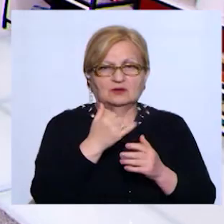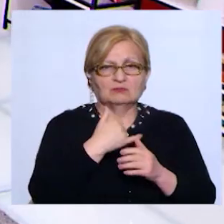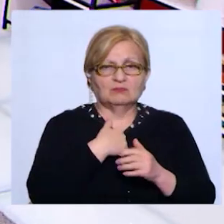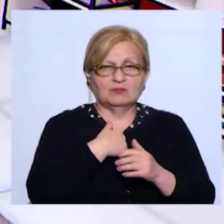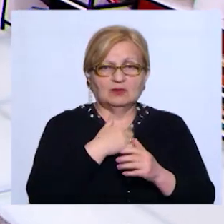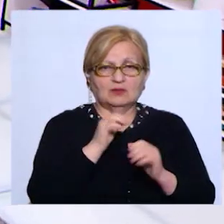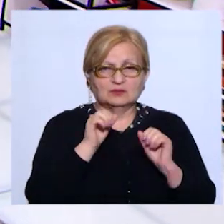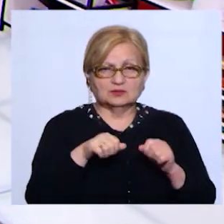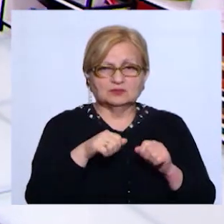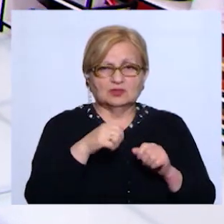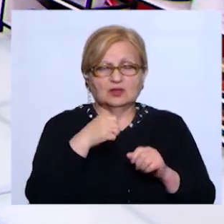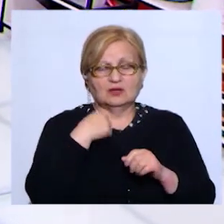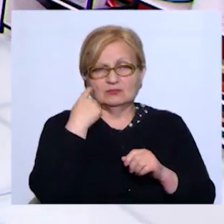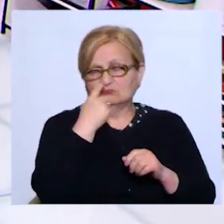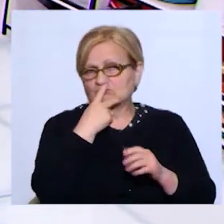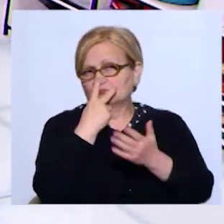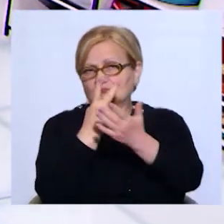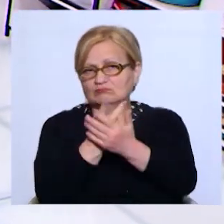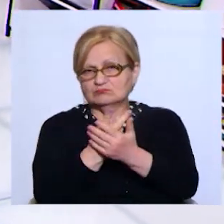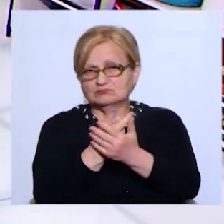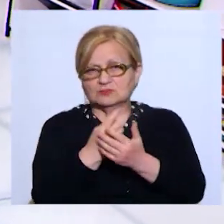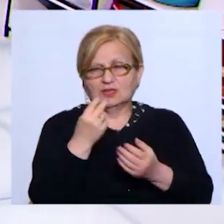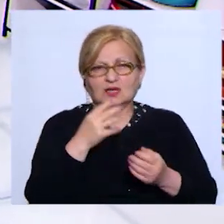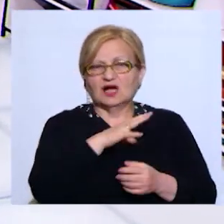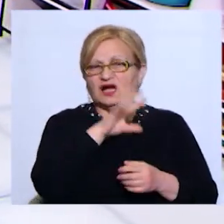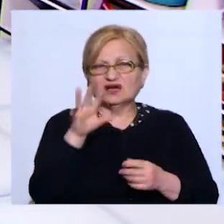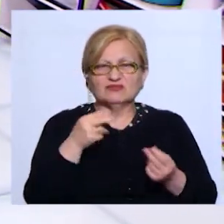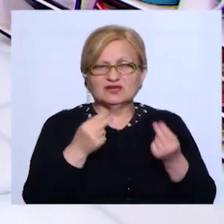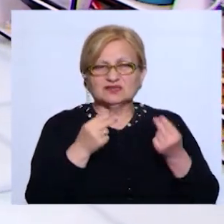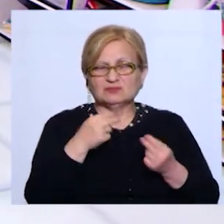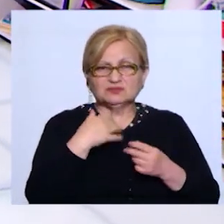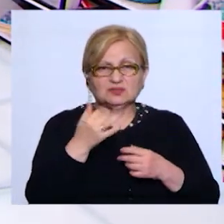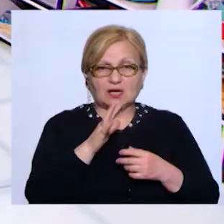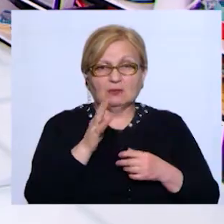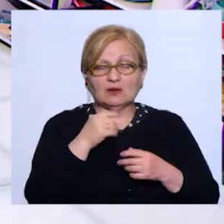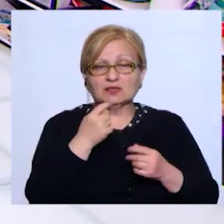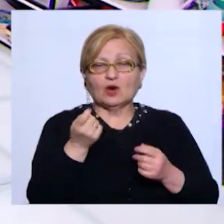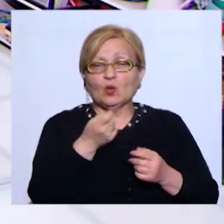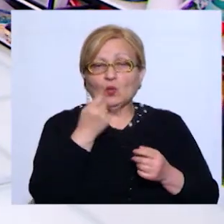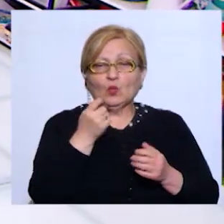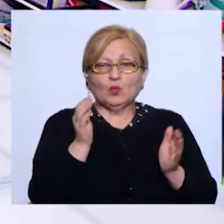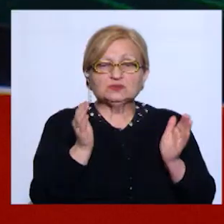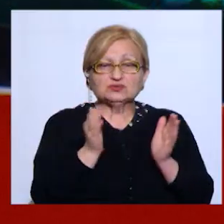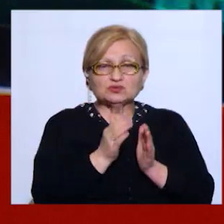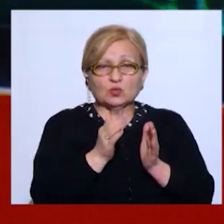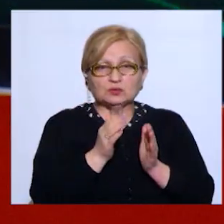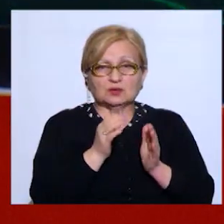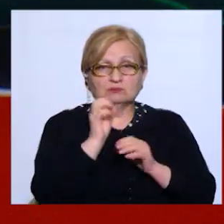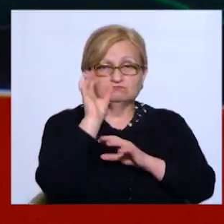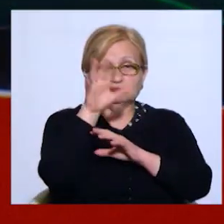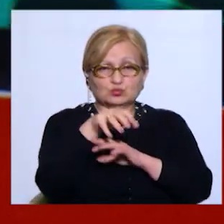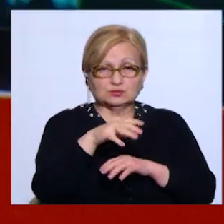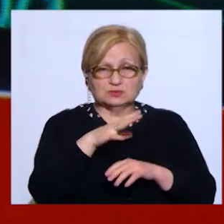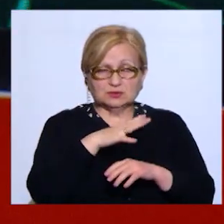რომ პირდაპირ შევხედავ ამ ნაწილს, ანუ ყოველი თამაში არ მაინტერესებს, მაგრამ ვიტყვი რომ უმცირესი მონაცემი, ესე იგი ყველაზე ცოტა რაც ჩააგდო